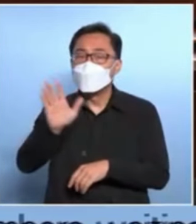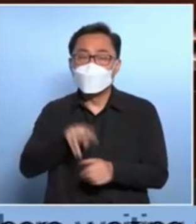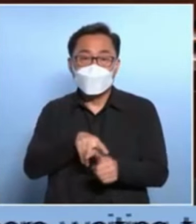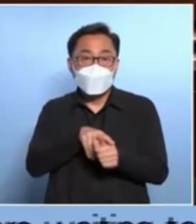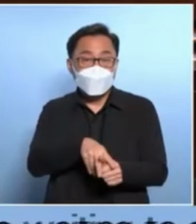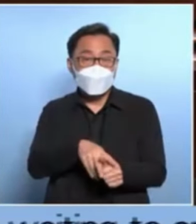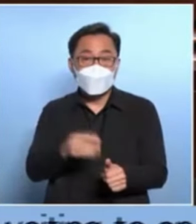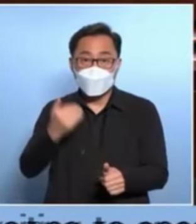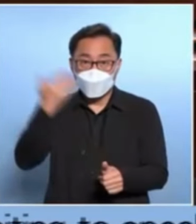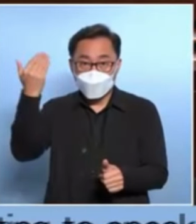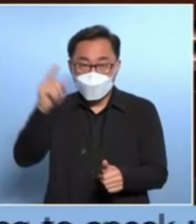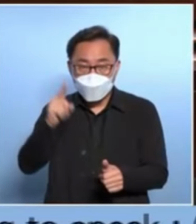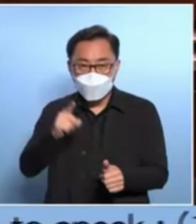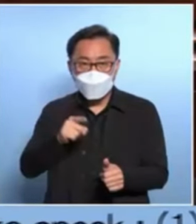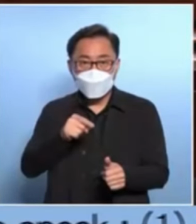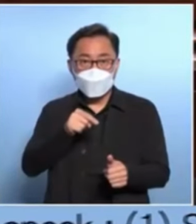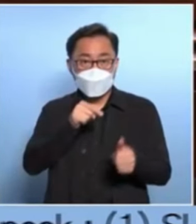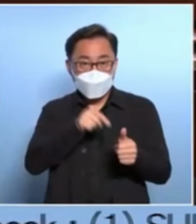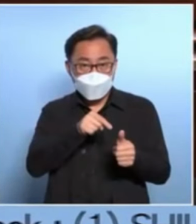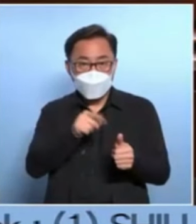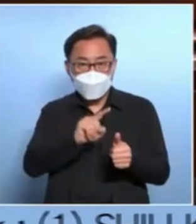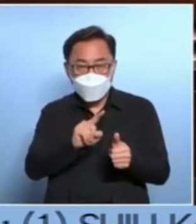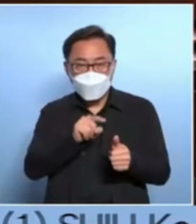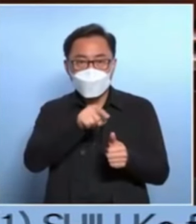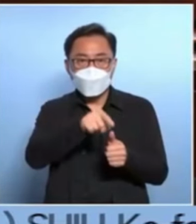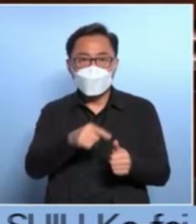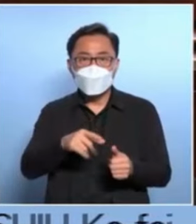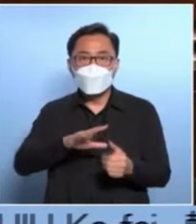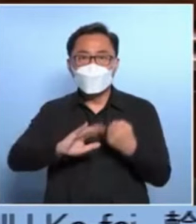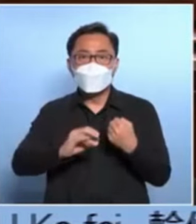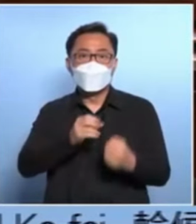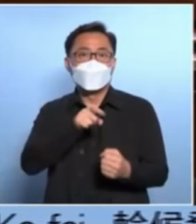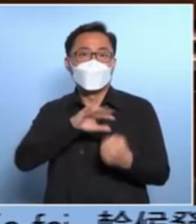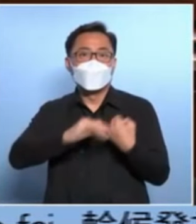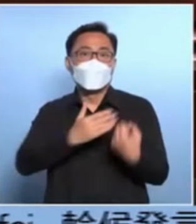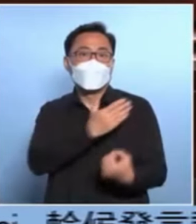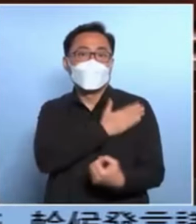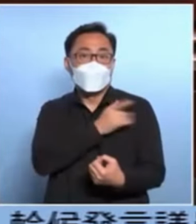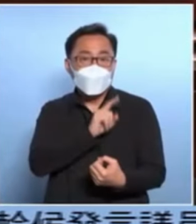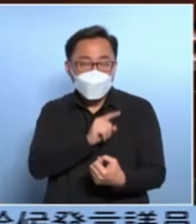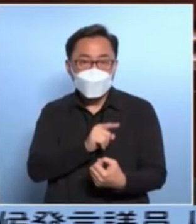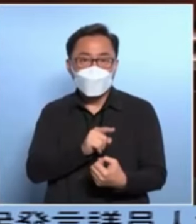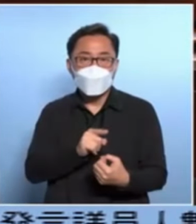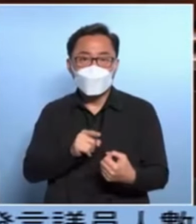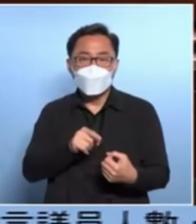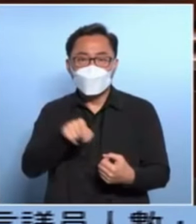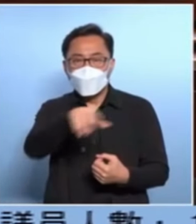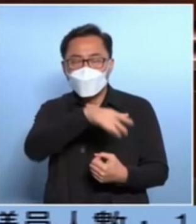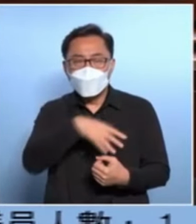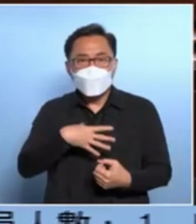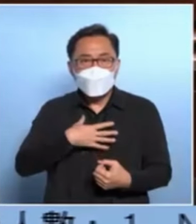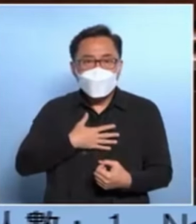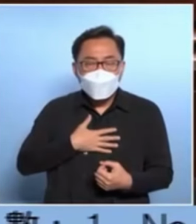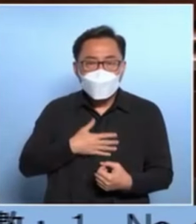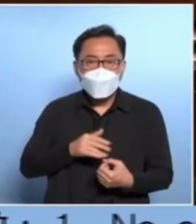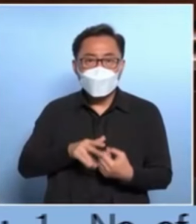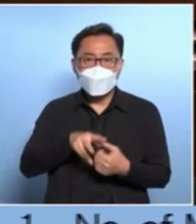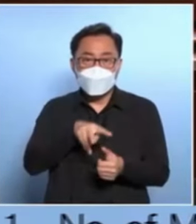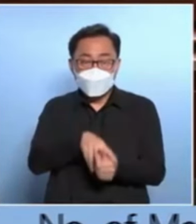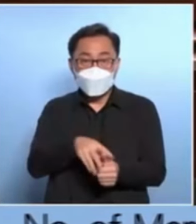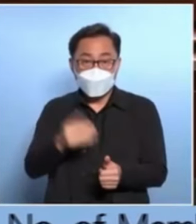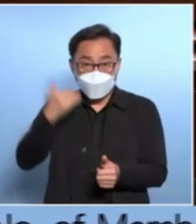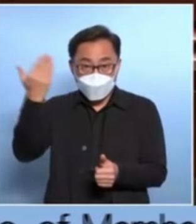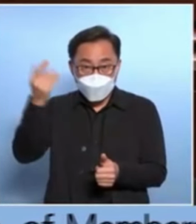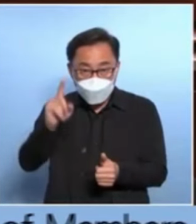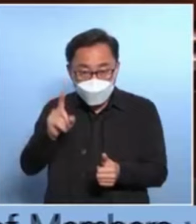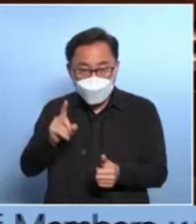呢，涉事的人士呢就可能呢會負上這個刑事責任，於是乎呢業界就很多疑慮了，會不會實施了之後呢業